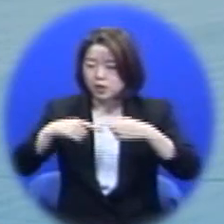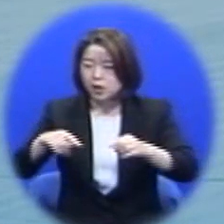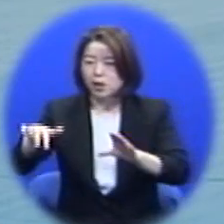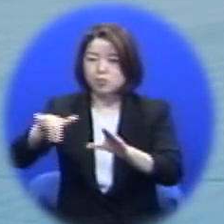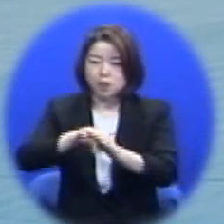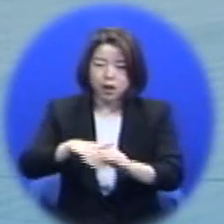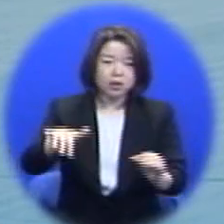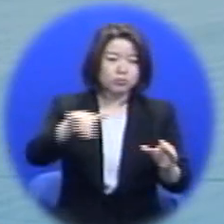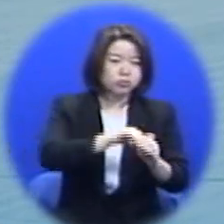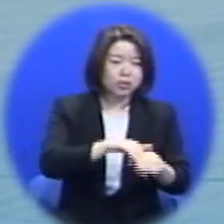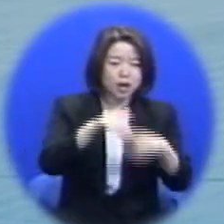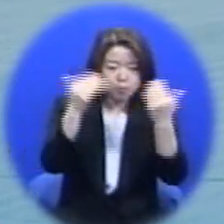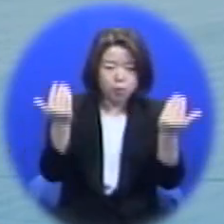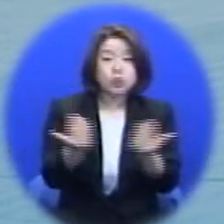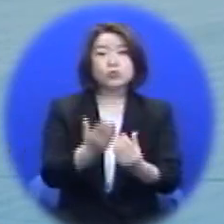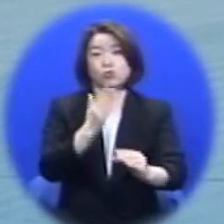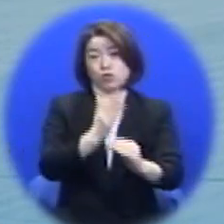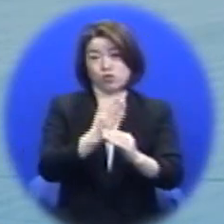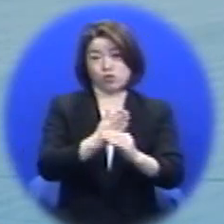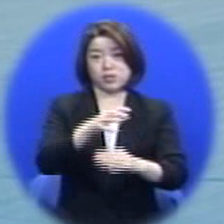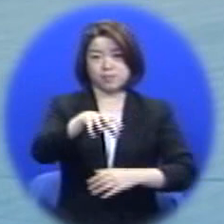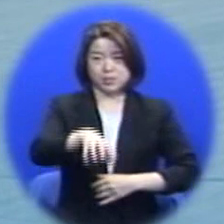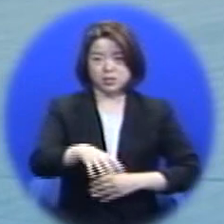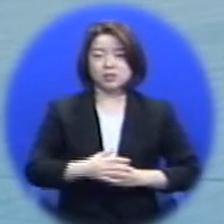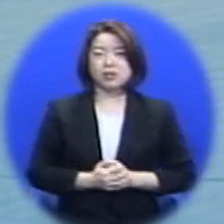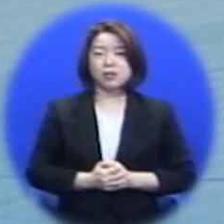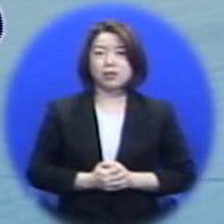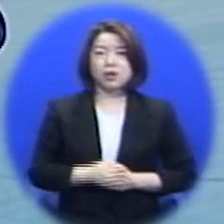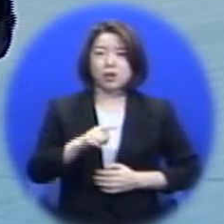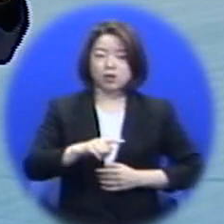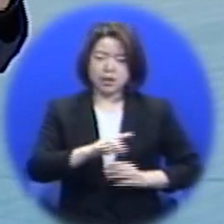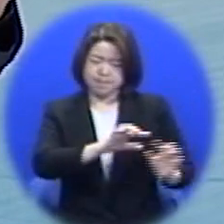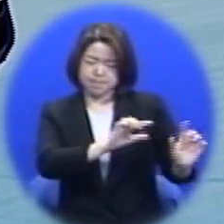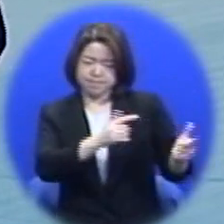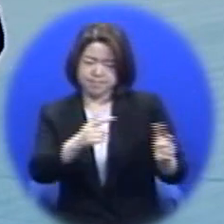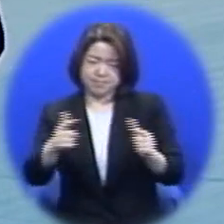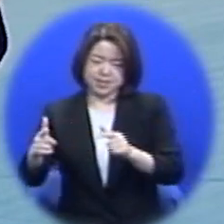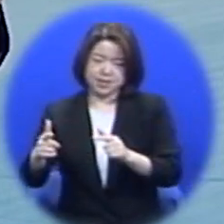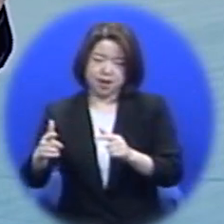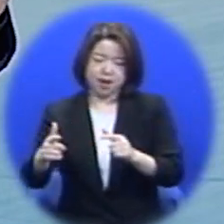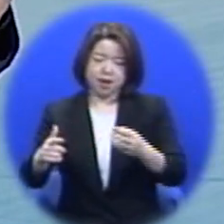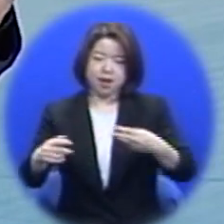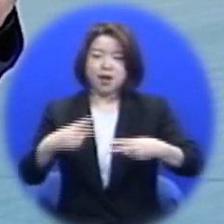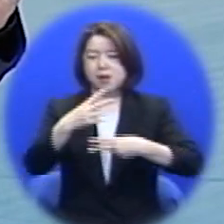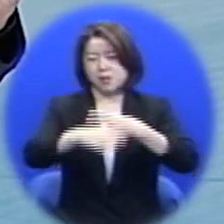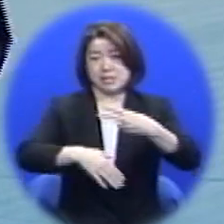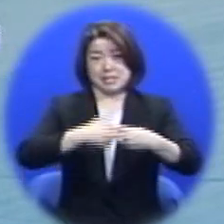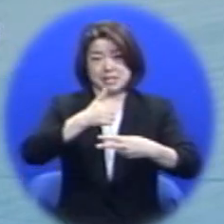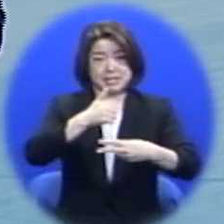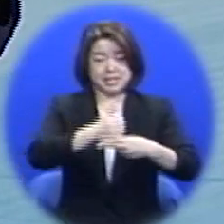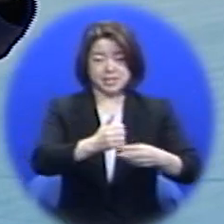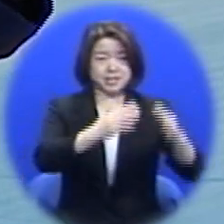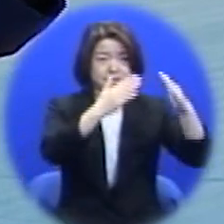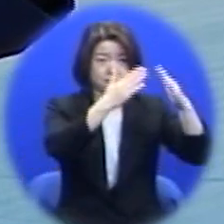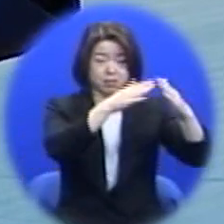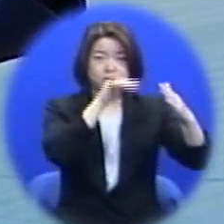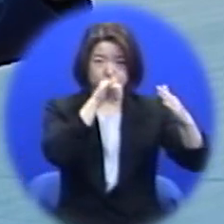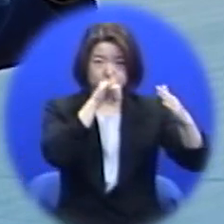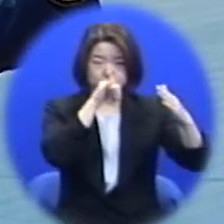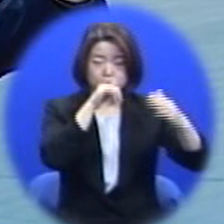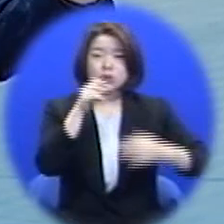것의 중심지였습니다. 거기에는 온갖 종류의 신전들이 있었습니다.